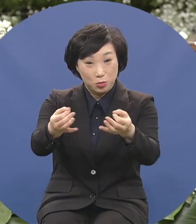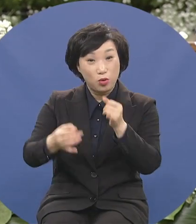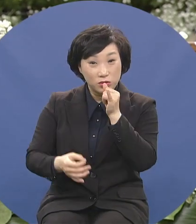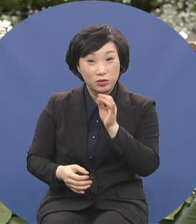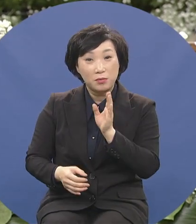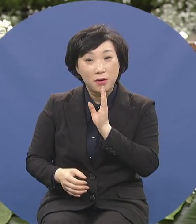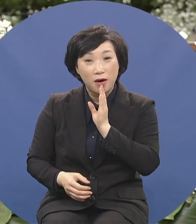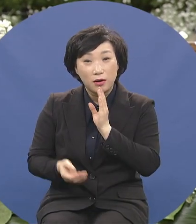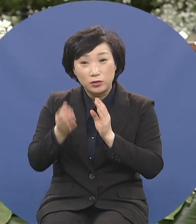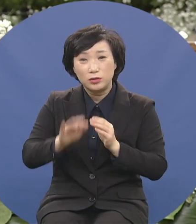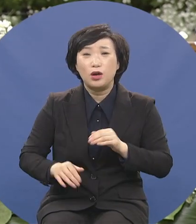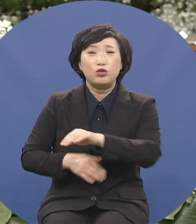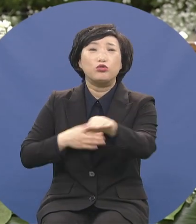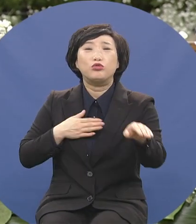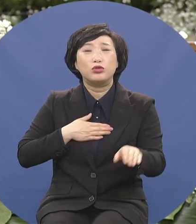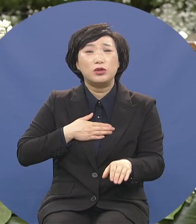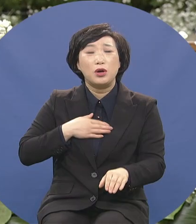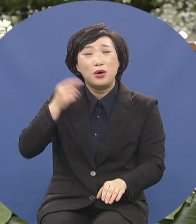우리는 왜